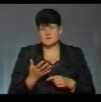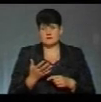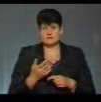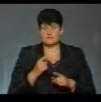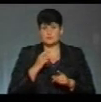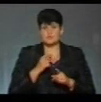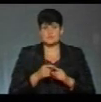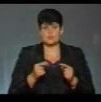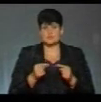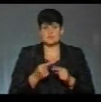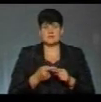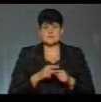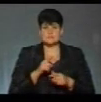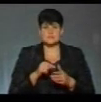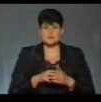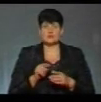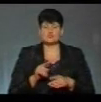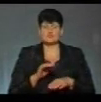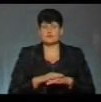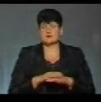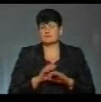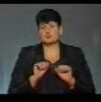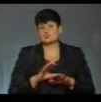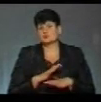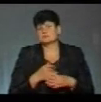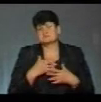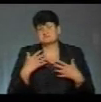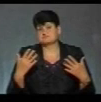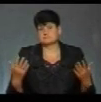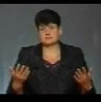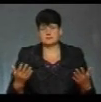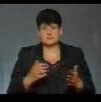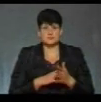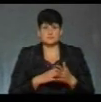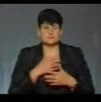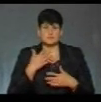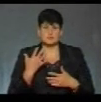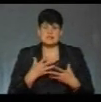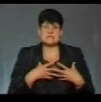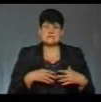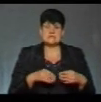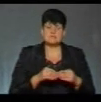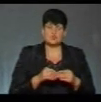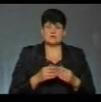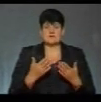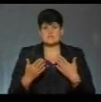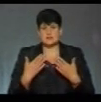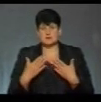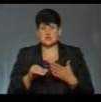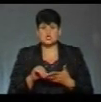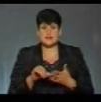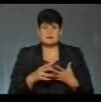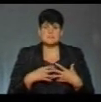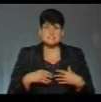так конкретно на це запитання, тому що факторів може бути багато. На сім'ю, на взаємодію між членами